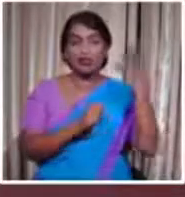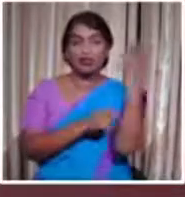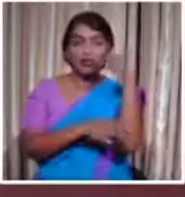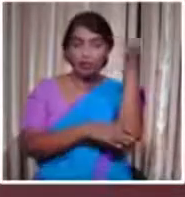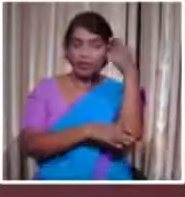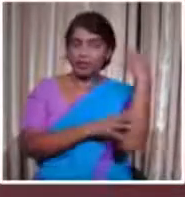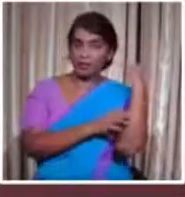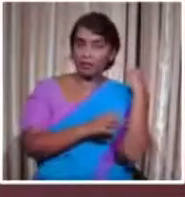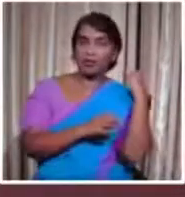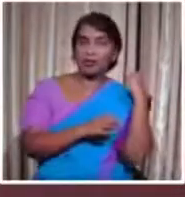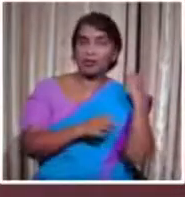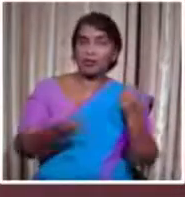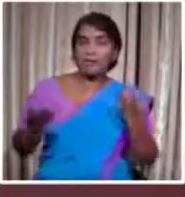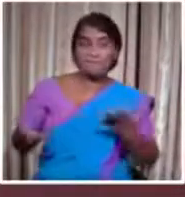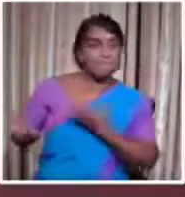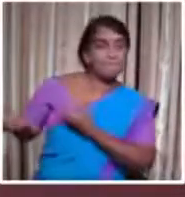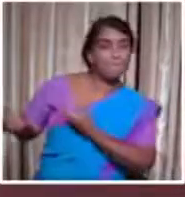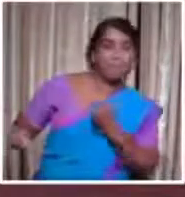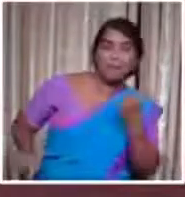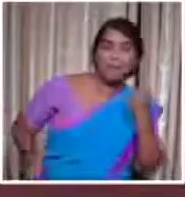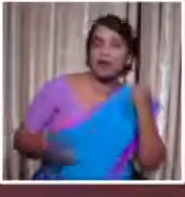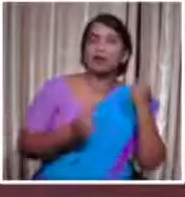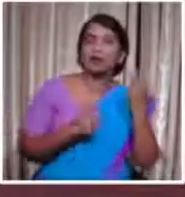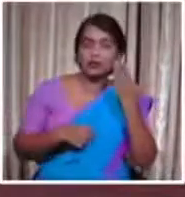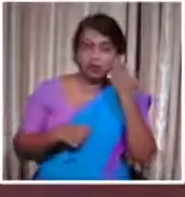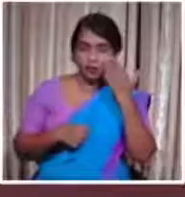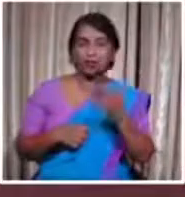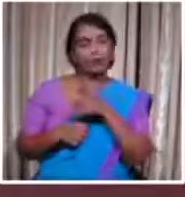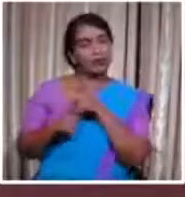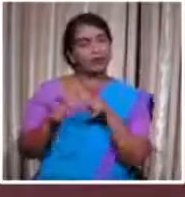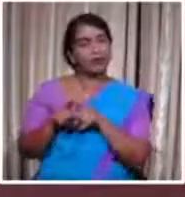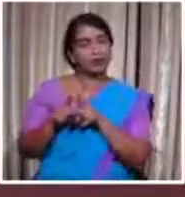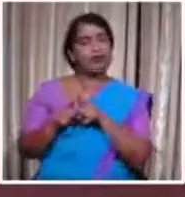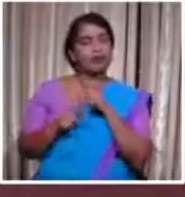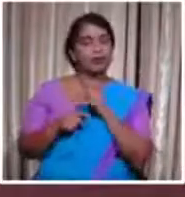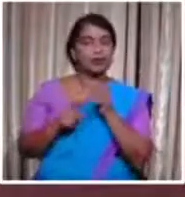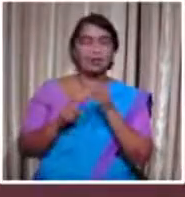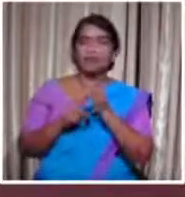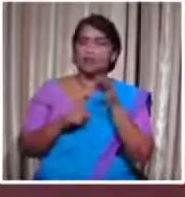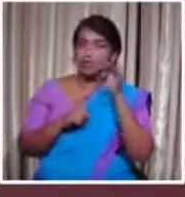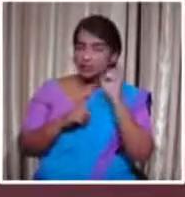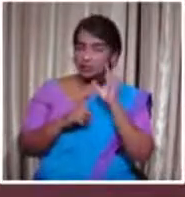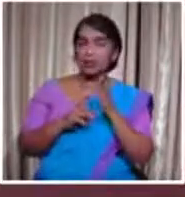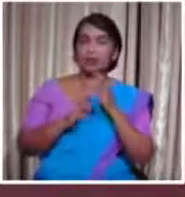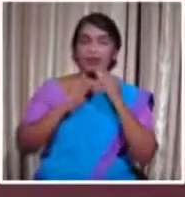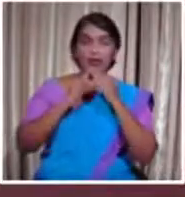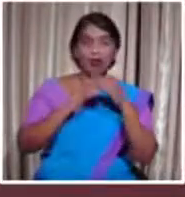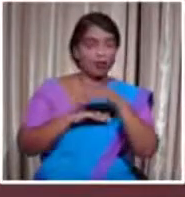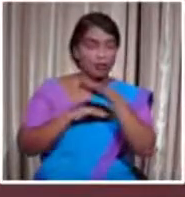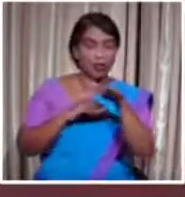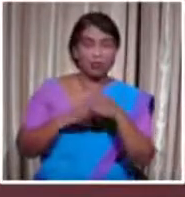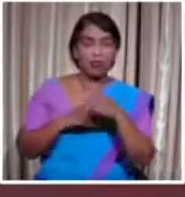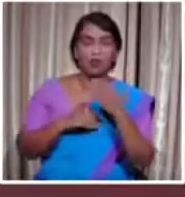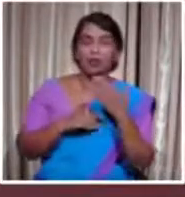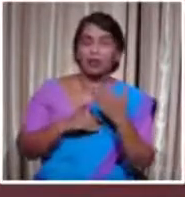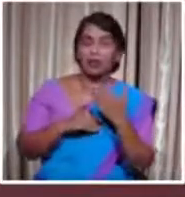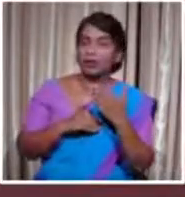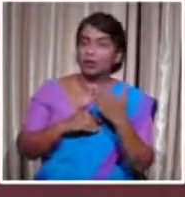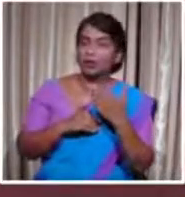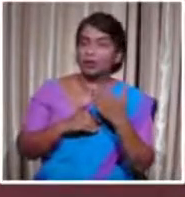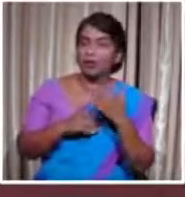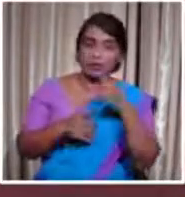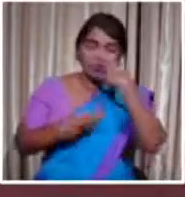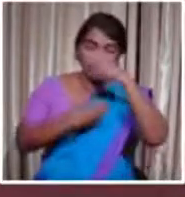බරට මෙහෙම ඇදගෙන යනවා. ඒකයි මම කිව්වේ මෙව්වට මේ ජනාධිපති මන්දිරය පුරා විද්‍යා